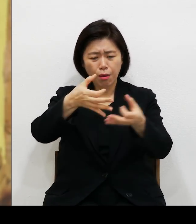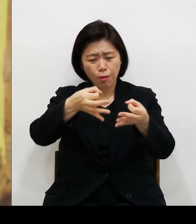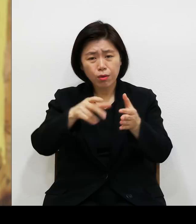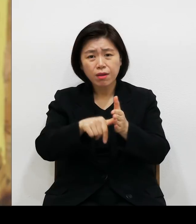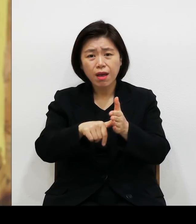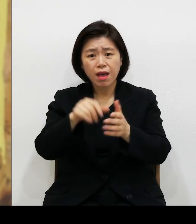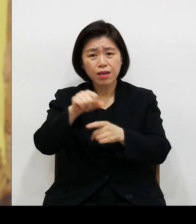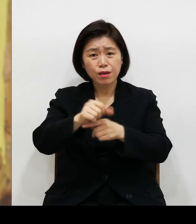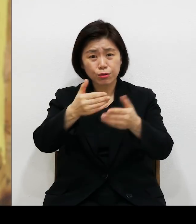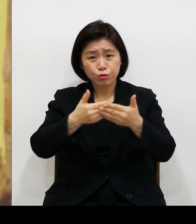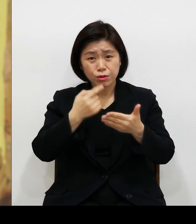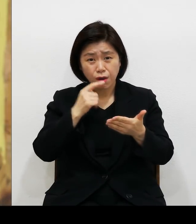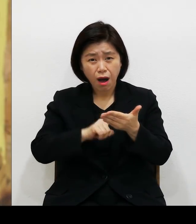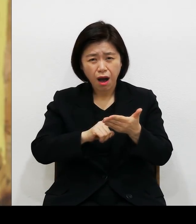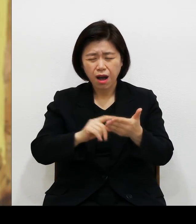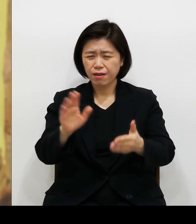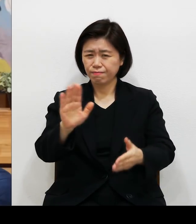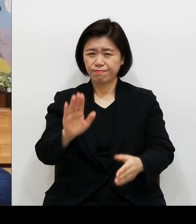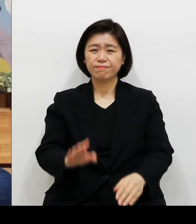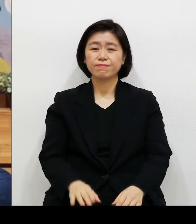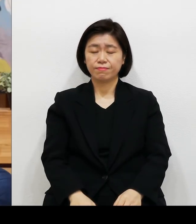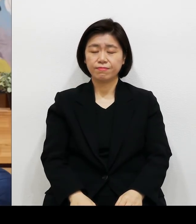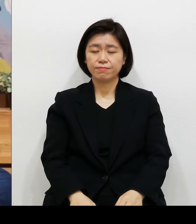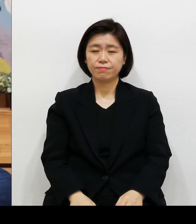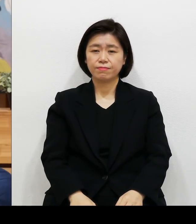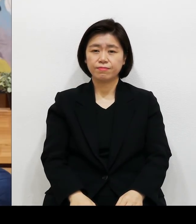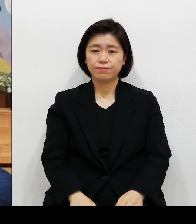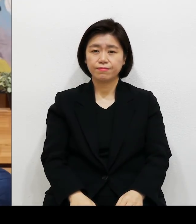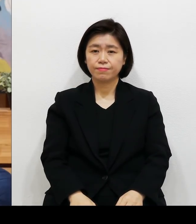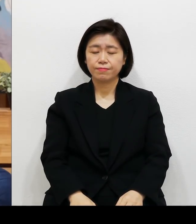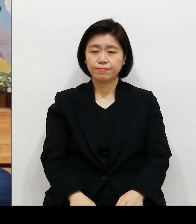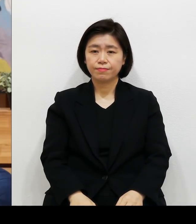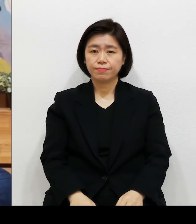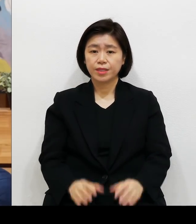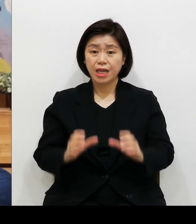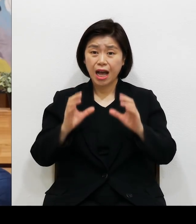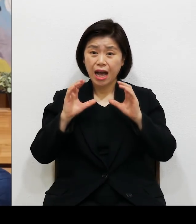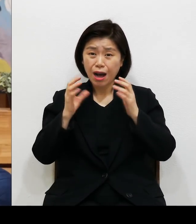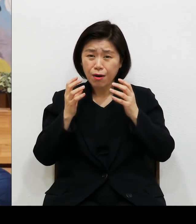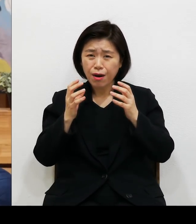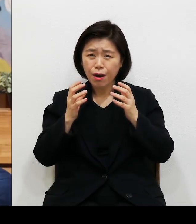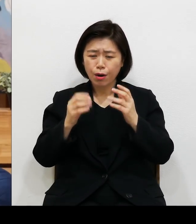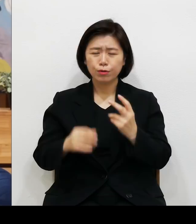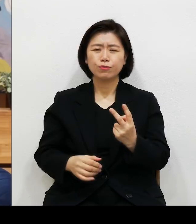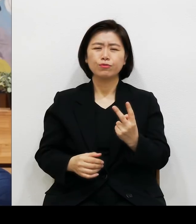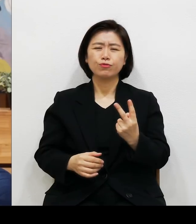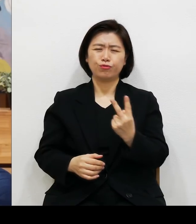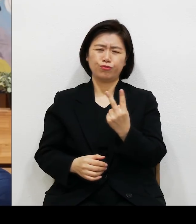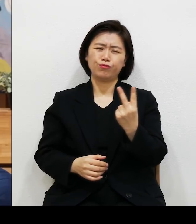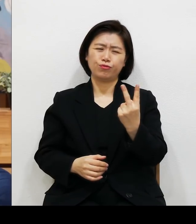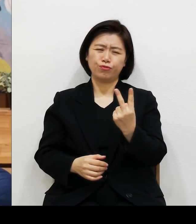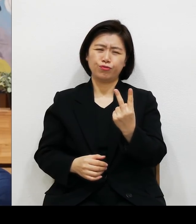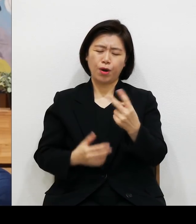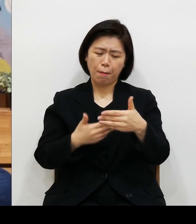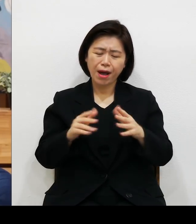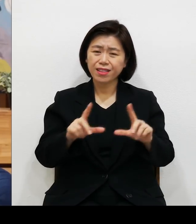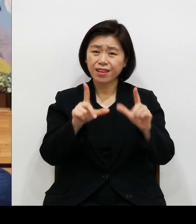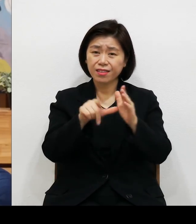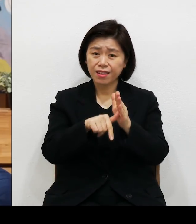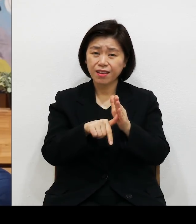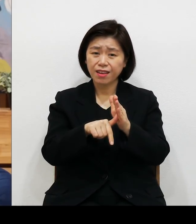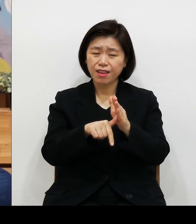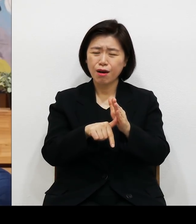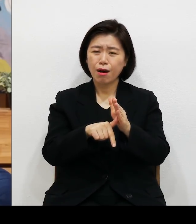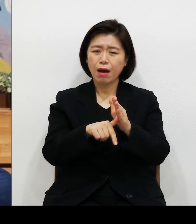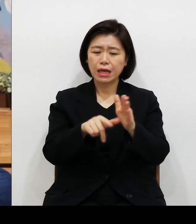이런 상황이. 아니 어땠어요? 그냥 이 아이와 그 방 한 칸에 덩그러니 남겨져 있을 때 통장도 안